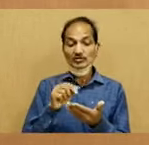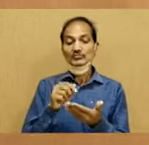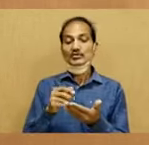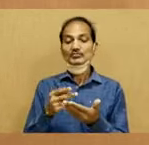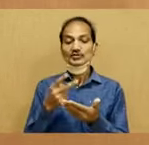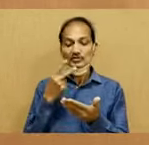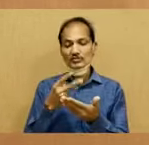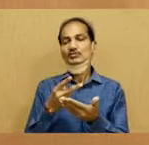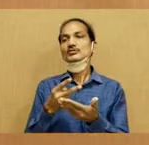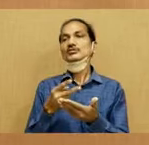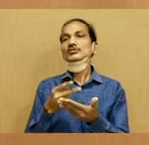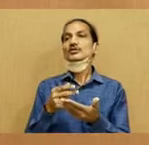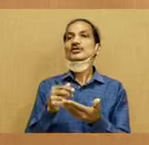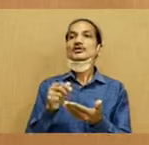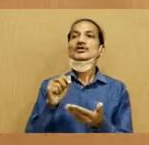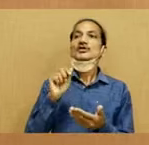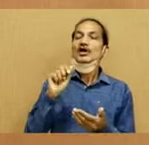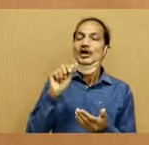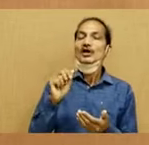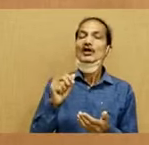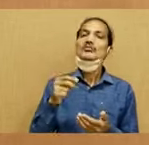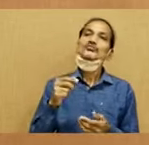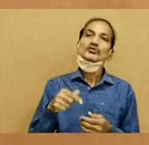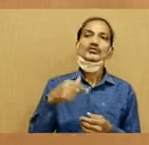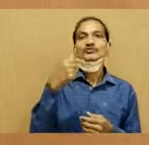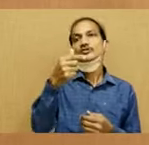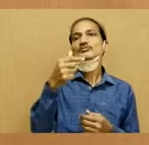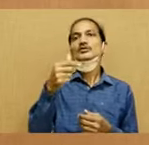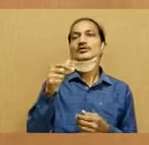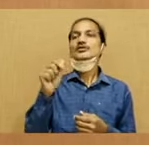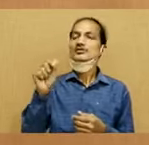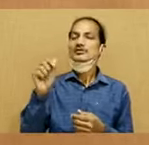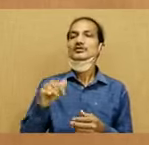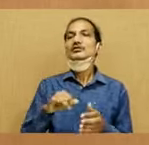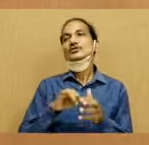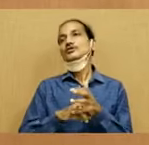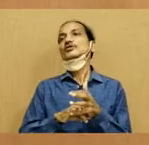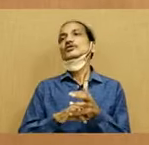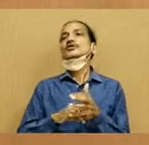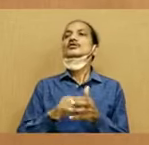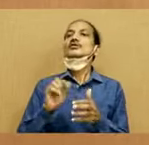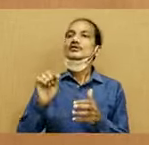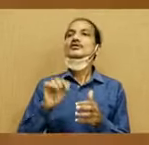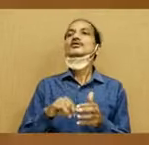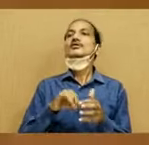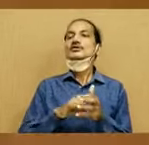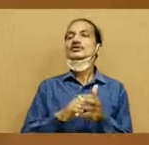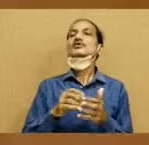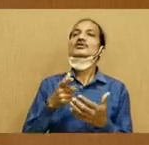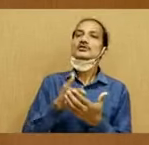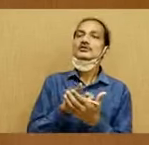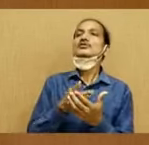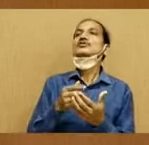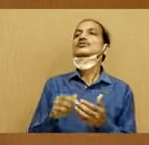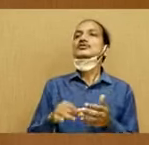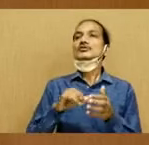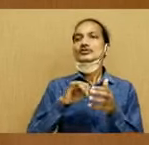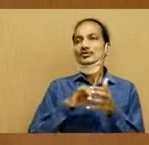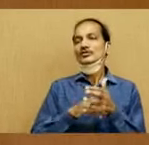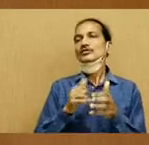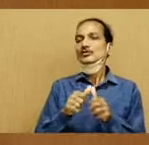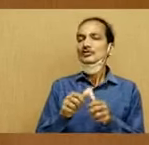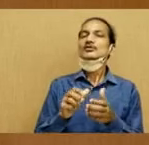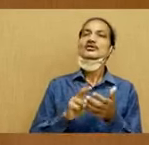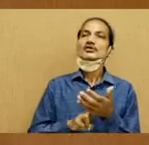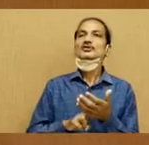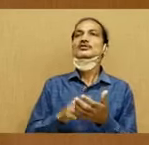ଆସିଛି ଆମ ସାମ୍ନାରେ ଉପସ୍ଥିତ କରିବେ ସଚିବ ଶ୍ରୀଯୁକ୍ତ ସଞ୍ଜୟ ସିଂ। ଧନ୍ୟବାଦ।